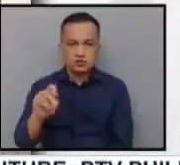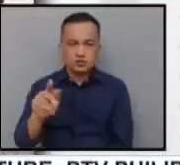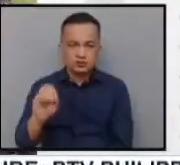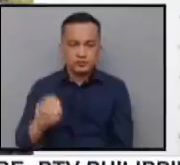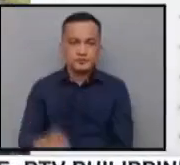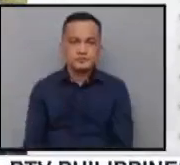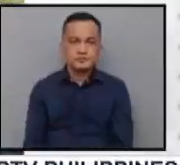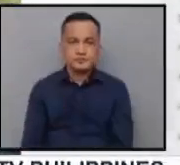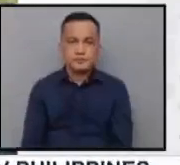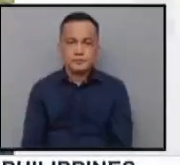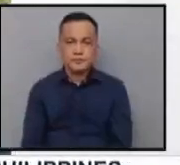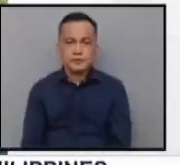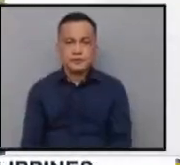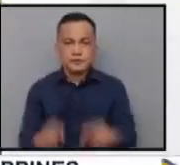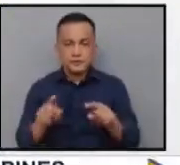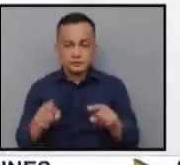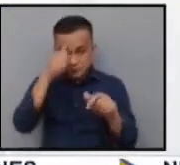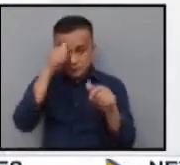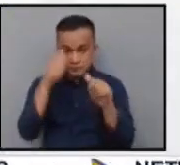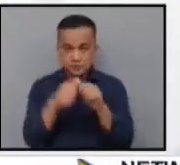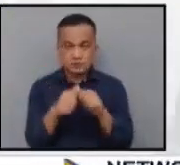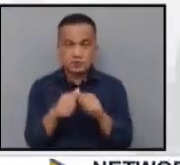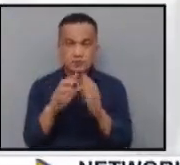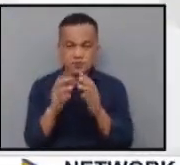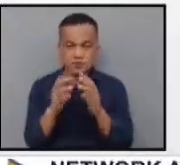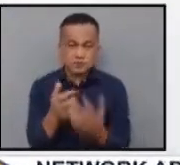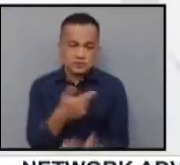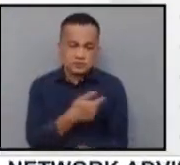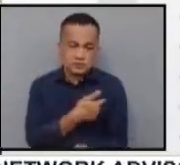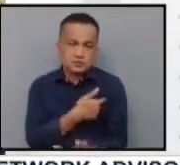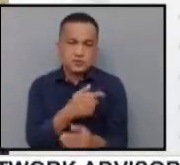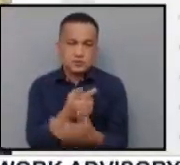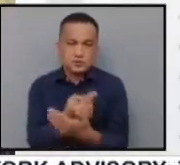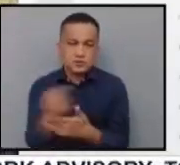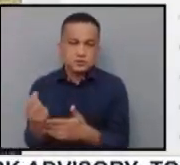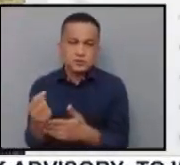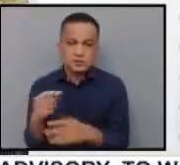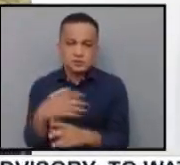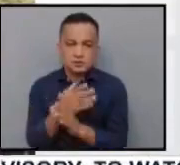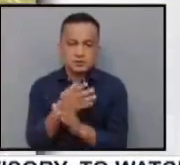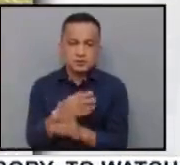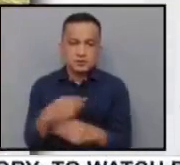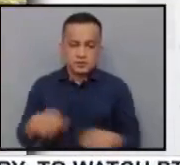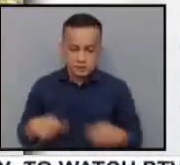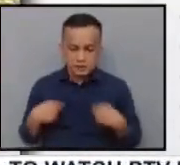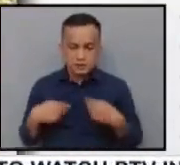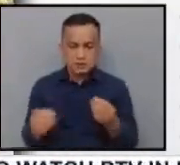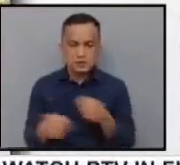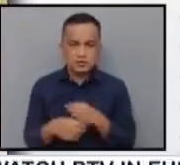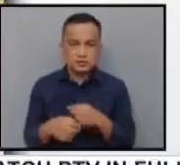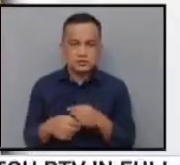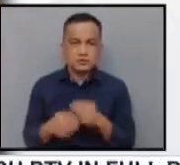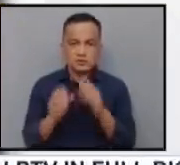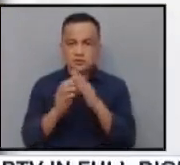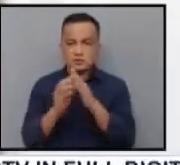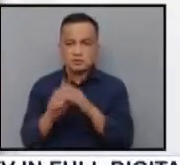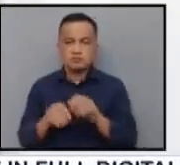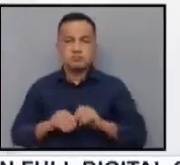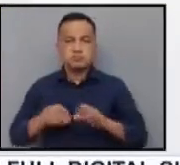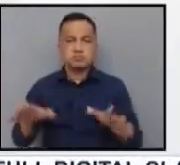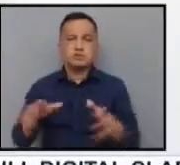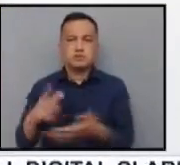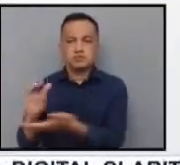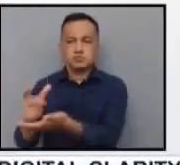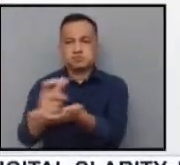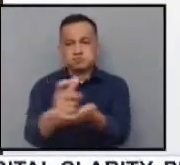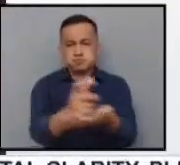Kasabay ng paggunita ng World Immunization Week, naglunsad ang Davao City Health Office ng citywide immunization sa lahat ng barangay